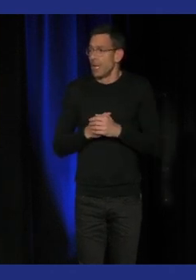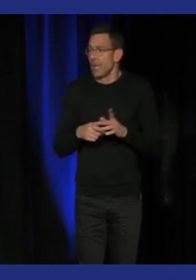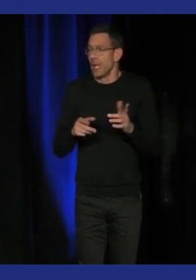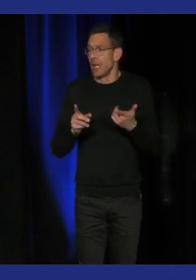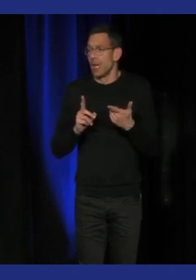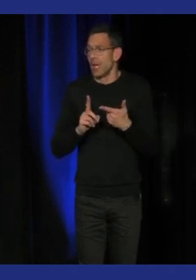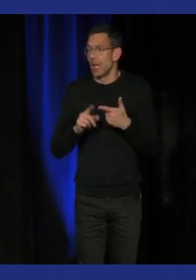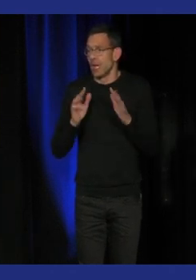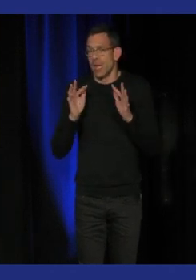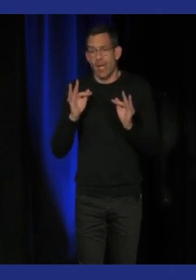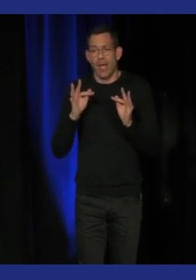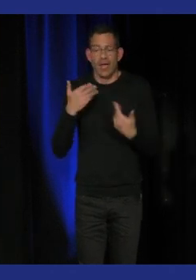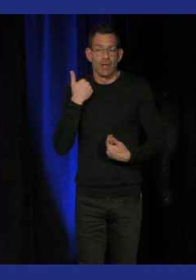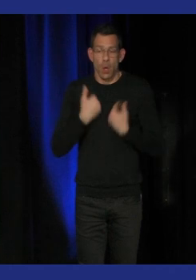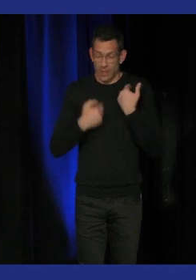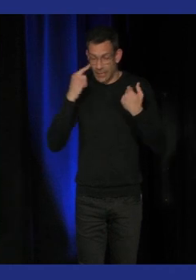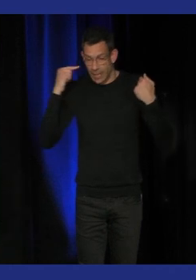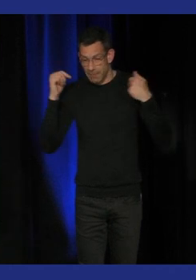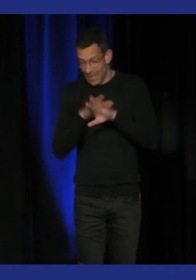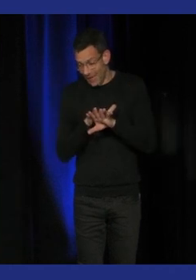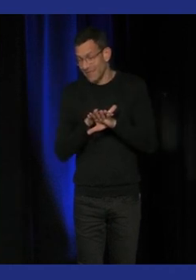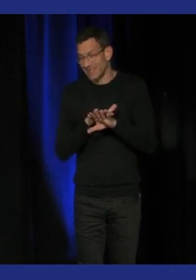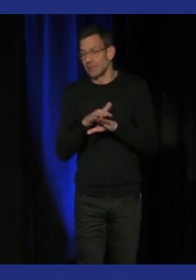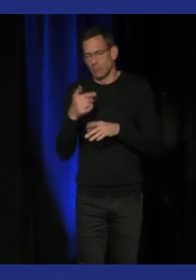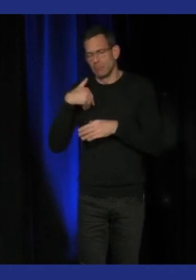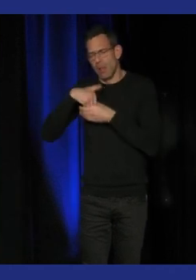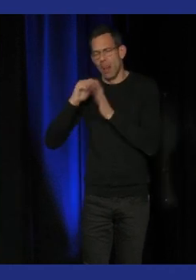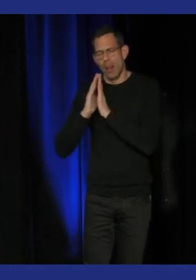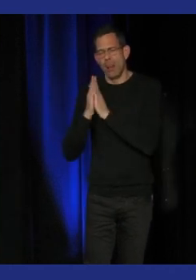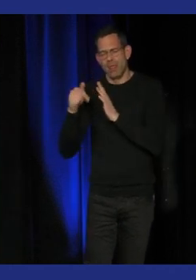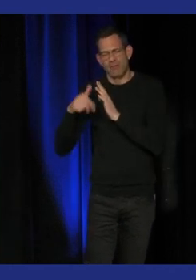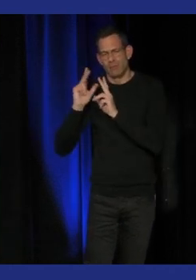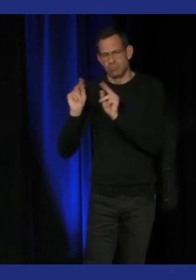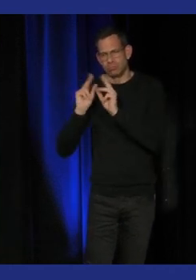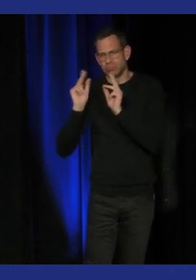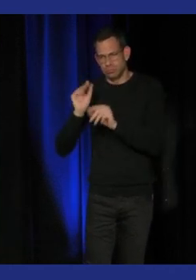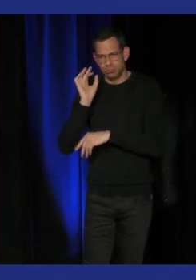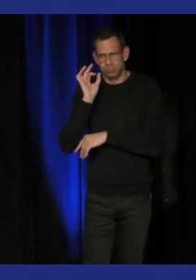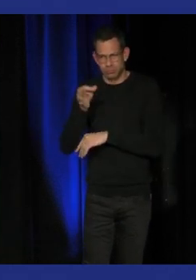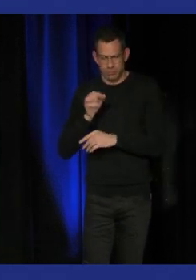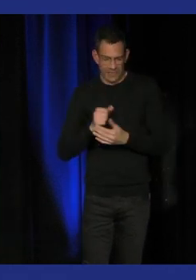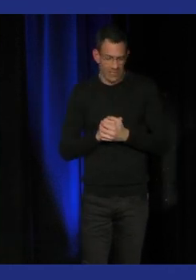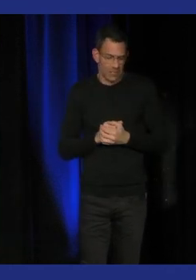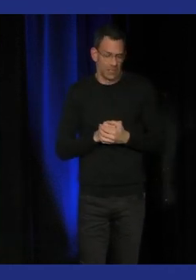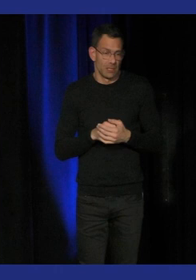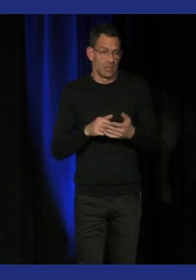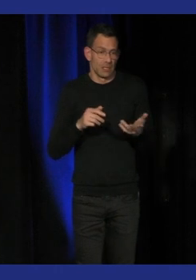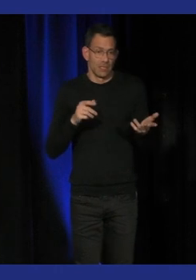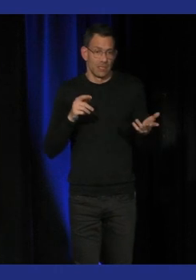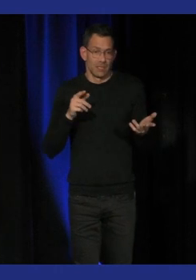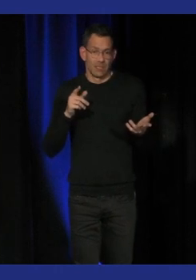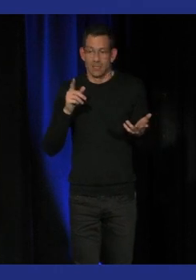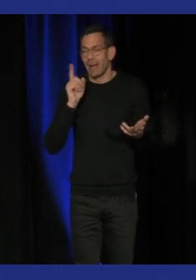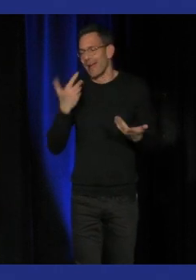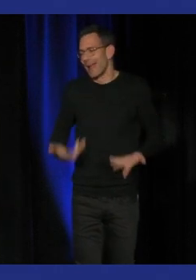la question des handicaps invisibles, oui, j'en parle pas mal dans mon livre parce que on n'a absolument pas le temps